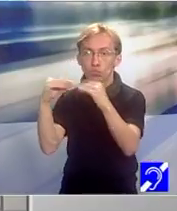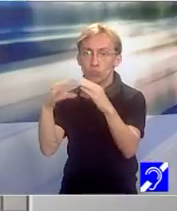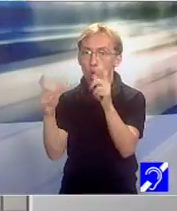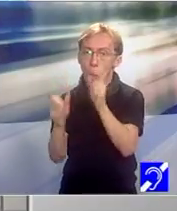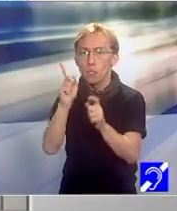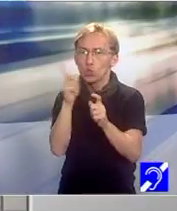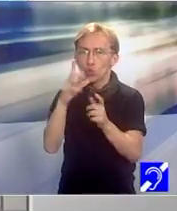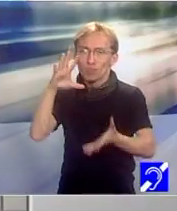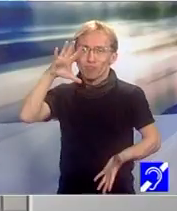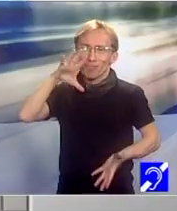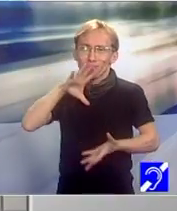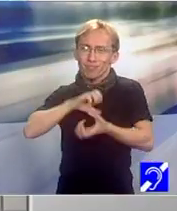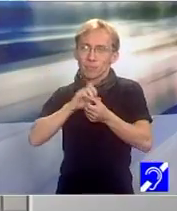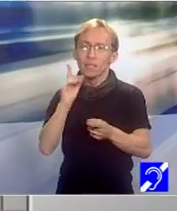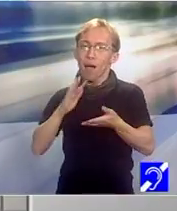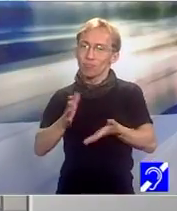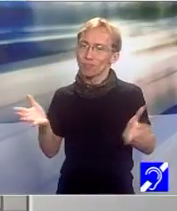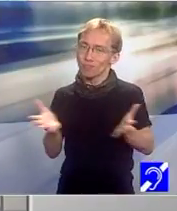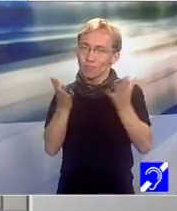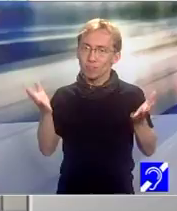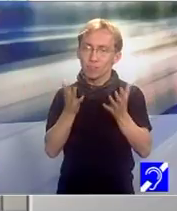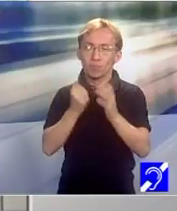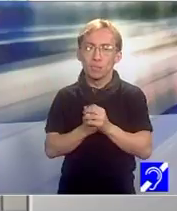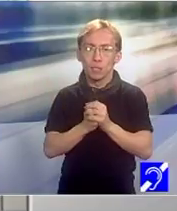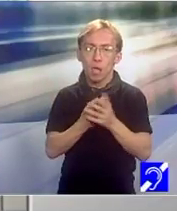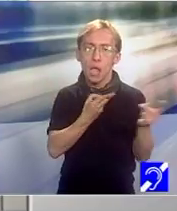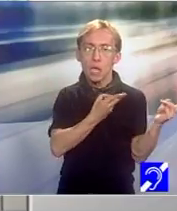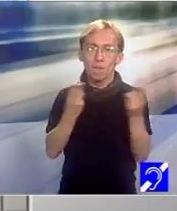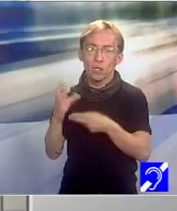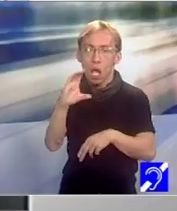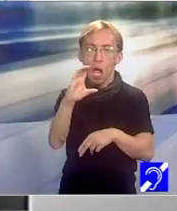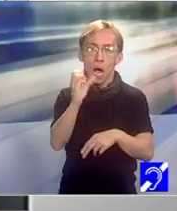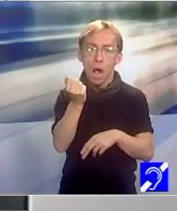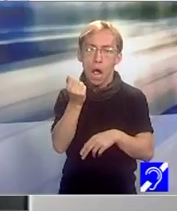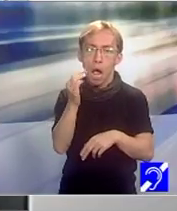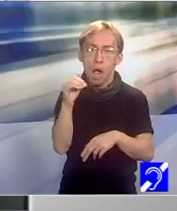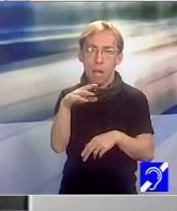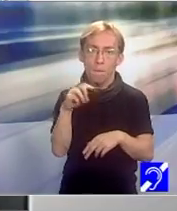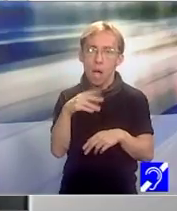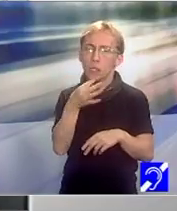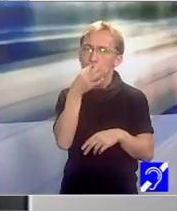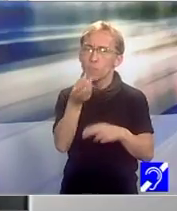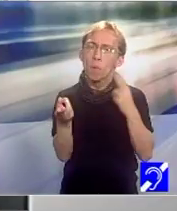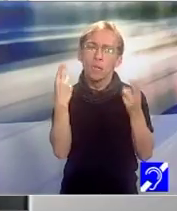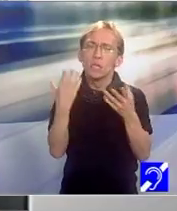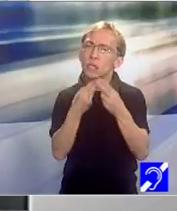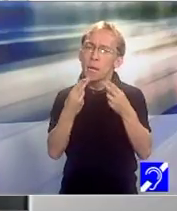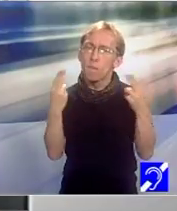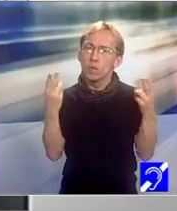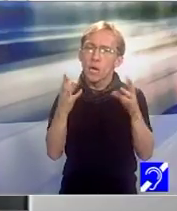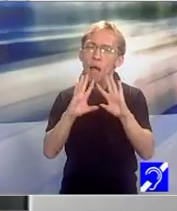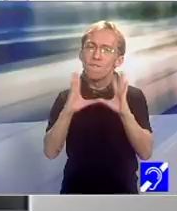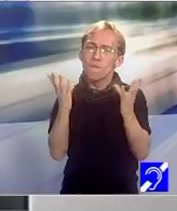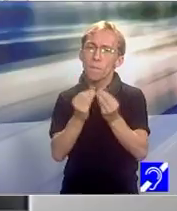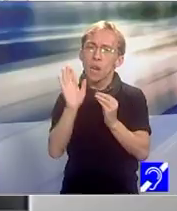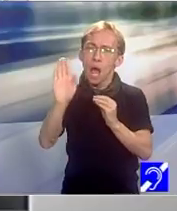vor să impresioneze în viitoarele confruntări. Mă întorc la invitata mea, Carmen Domnica Coteț. Vorbeai puțin mai devreme de cât de important este ca părintele să